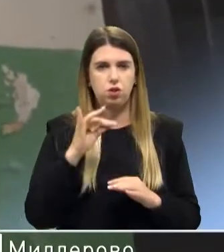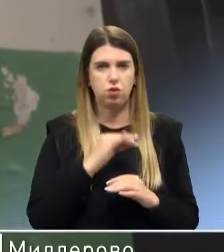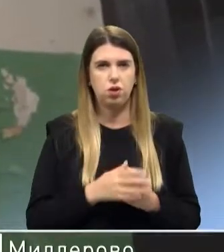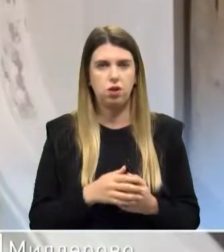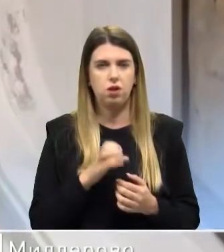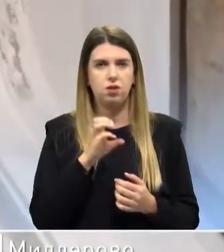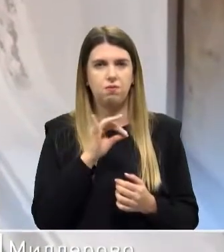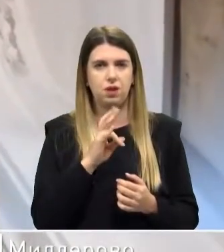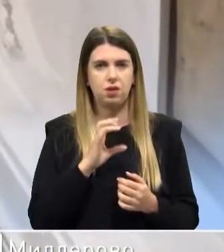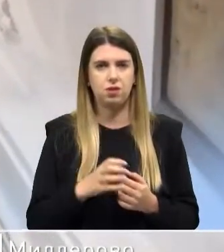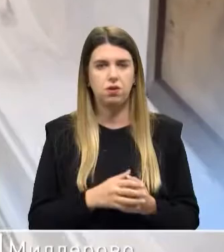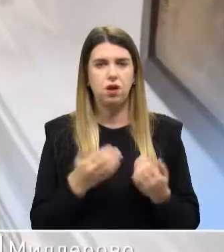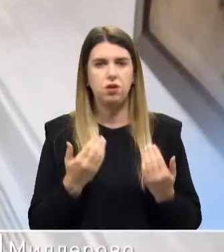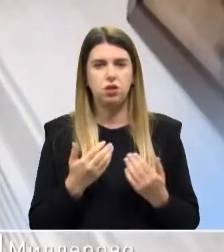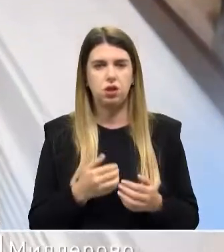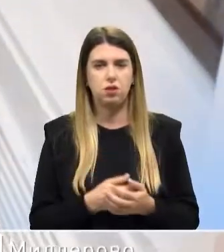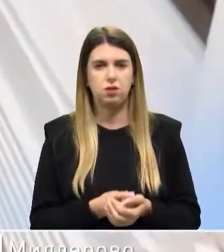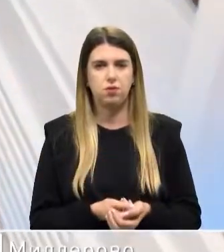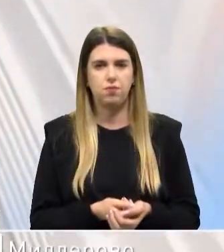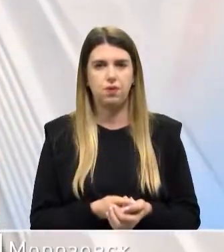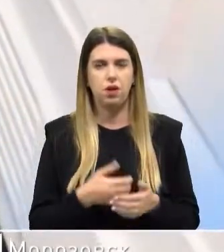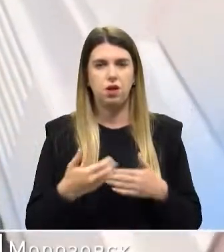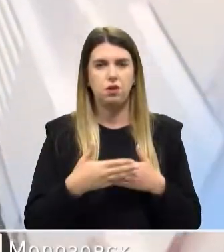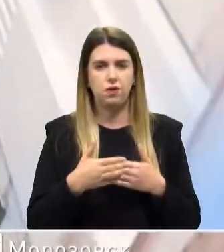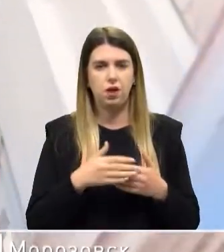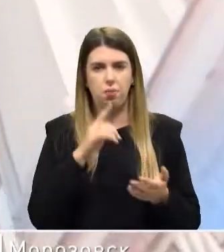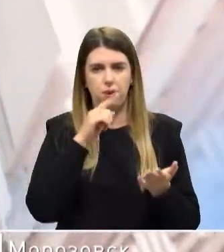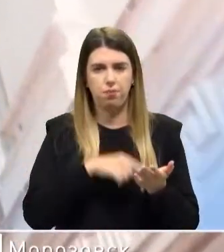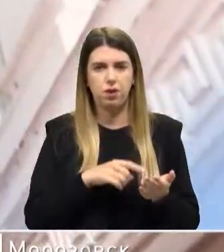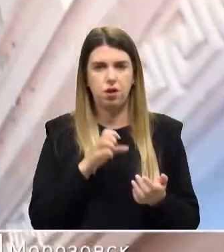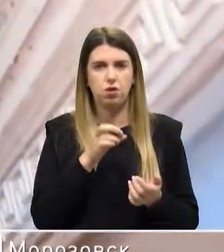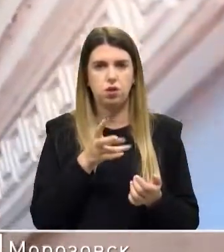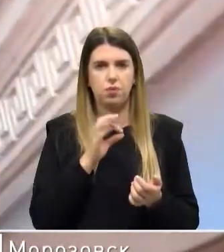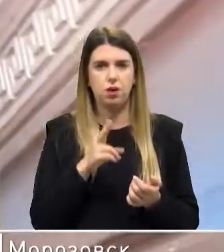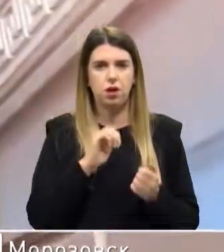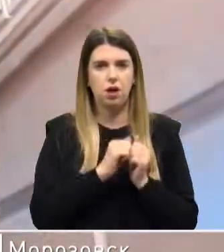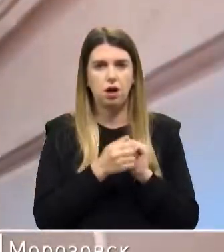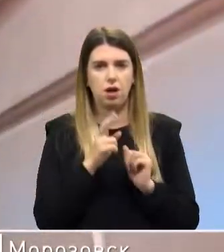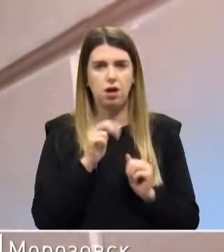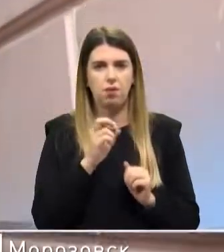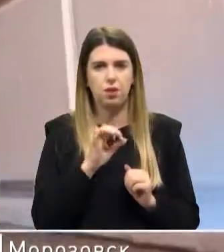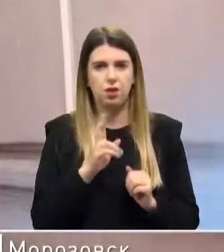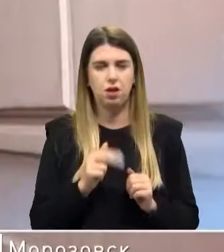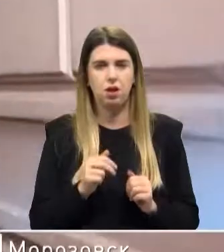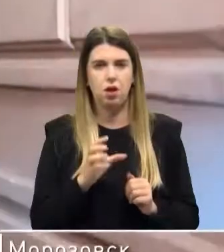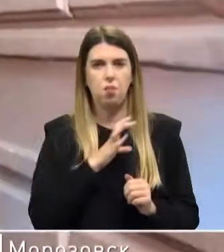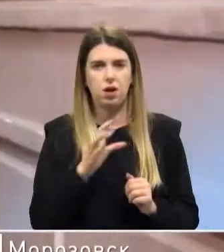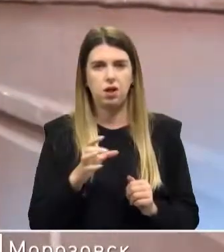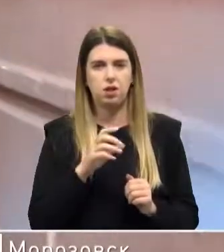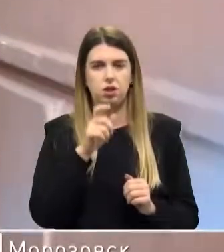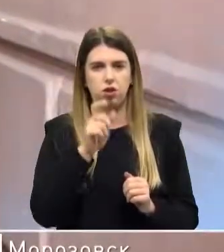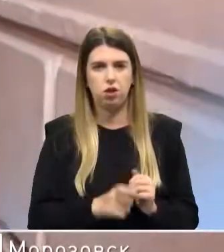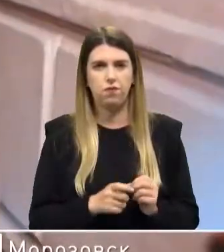– «Сфинкс». А сейчас, преодолев металлическую дверь, мы с вами попали в особняк Бориса Каменки. Это богатый, известный